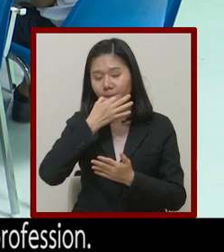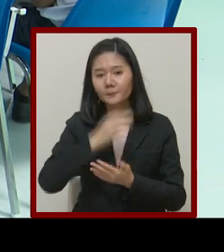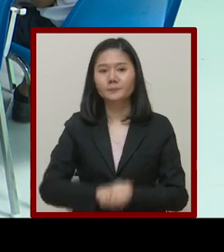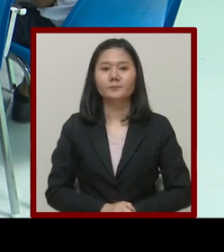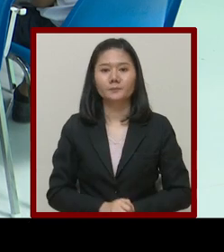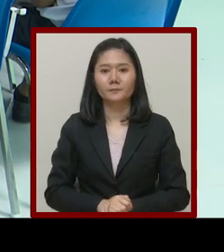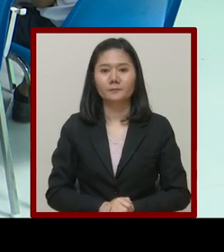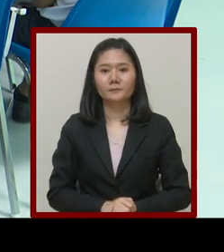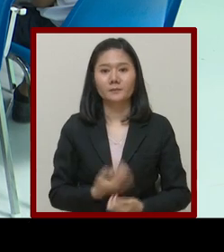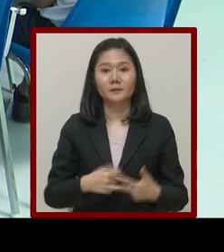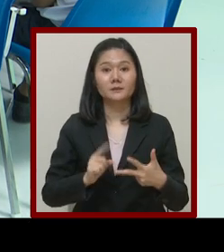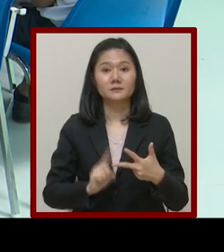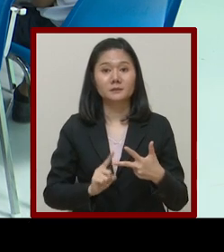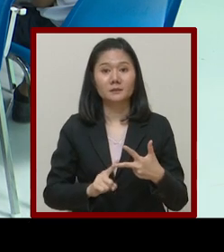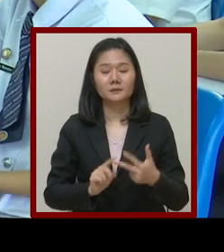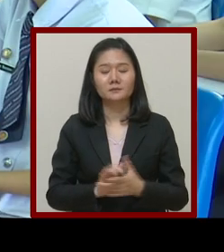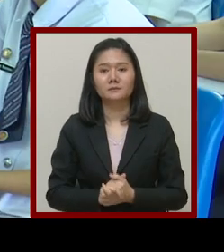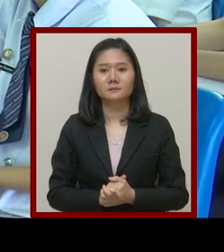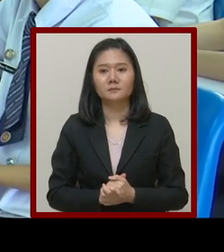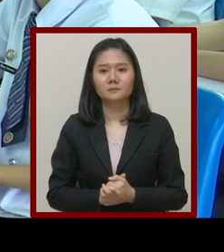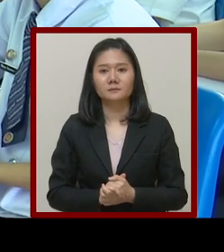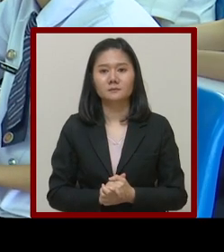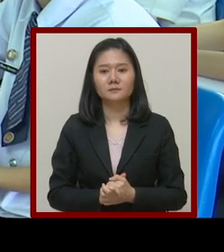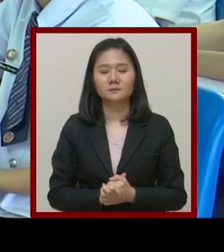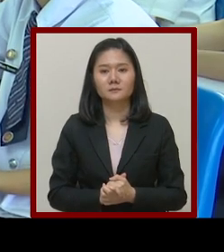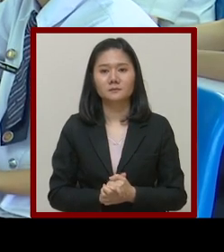คะและ3ค่ะ